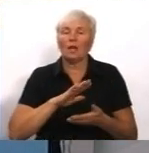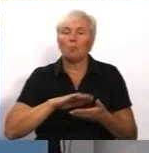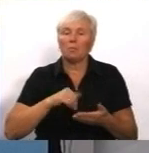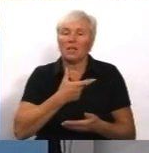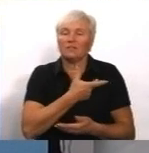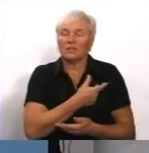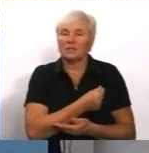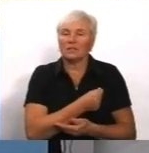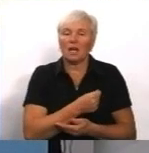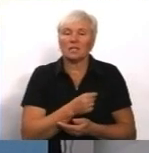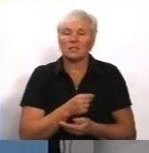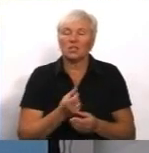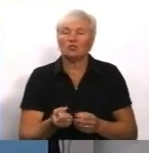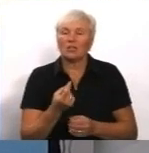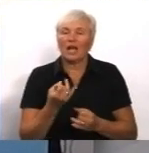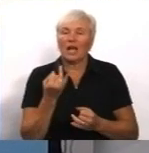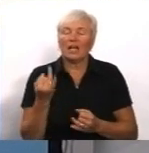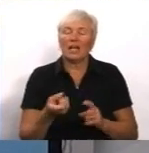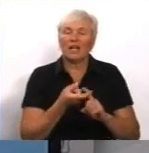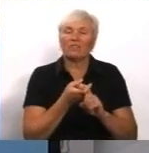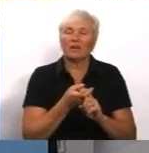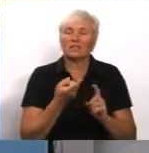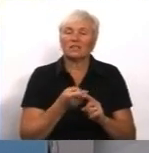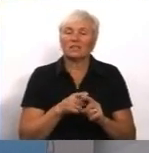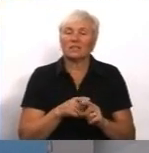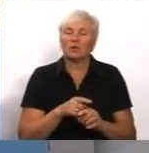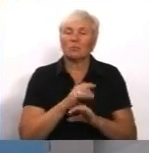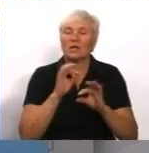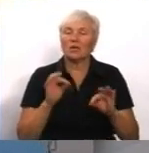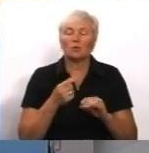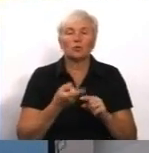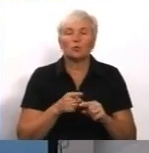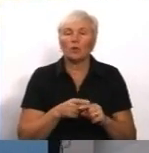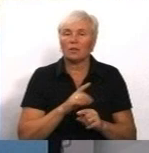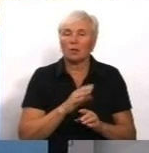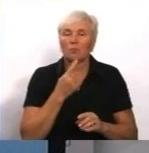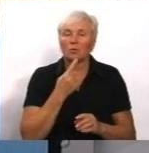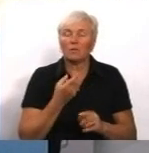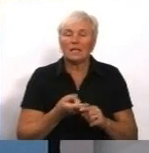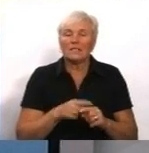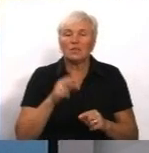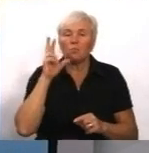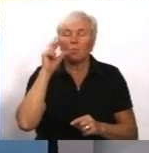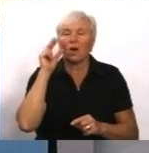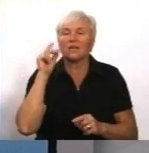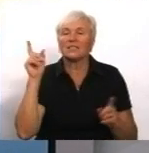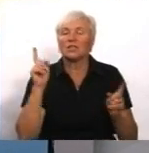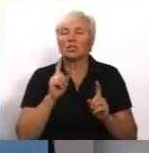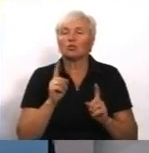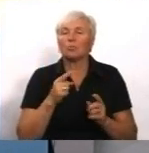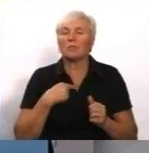фауни, тобто джерела інфекції, це лисиці, ми ніколи цього не зробимо. Ці в нас показники, що ви називали